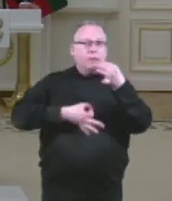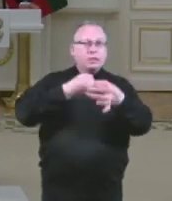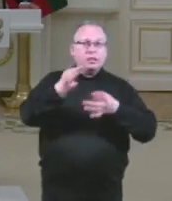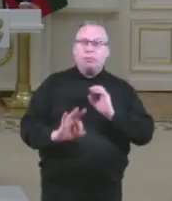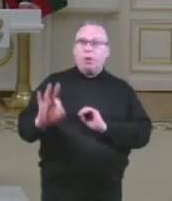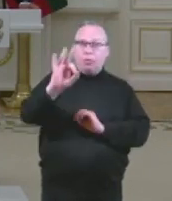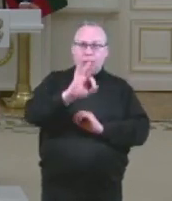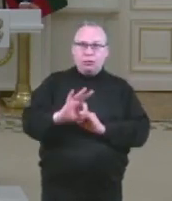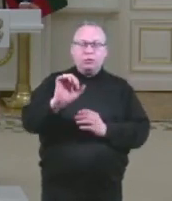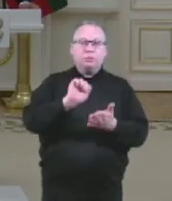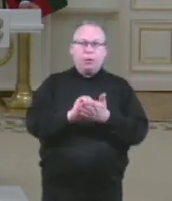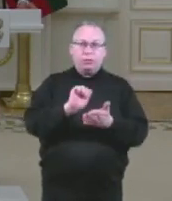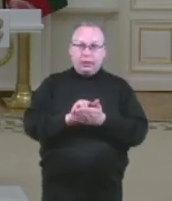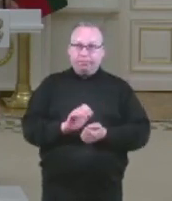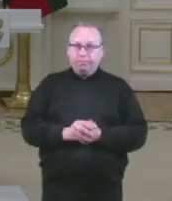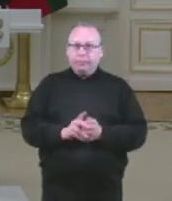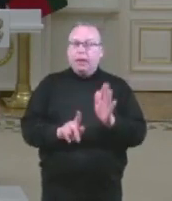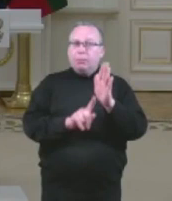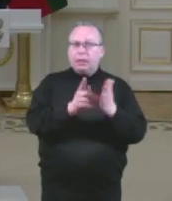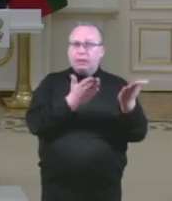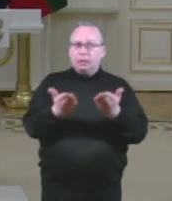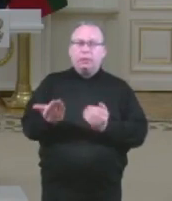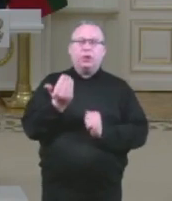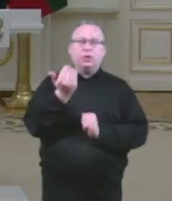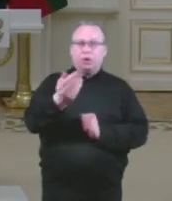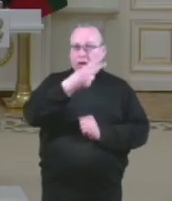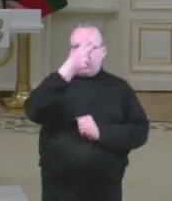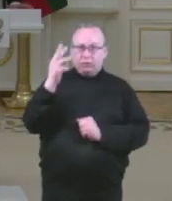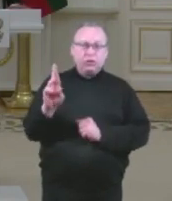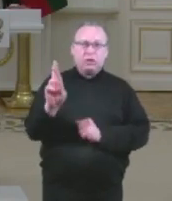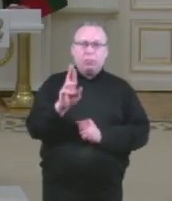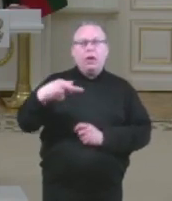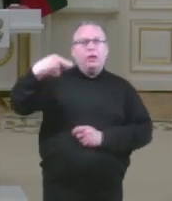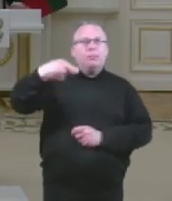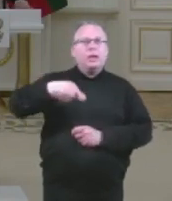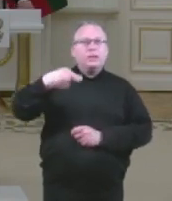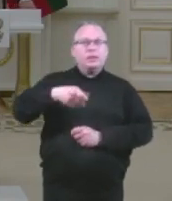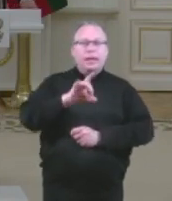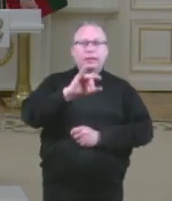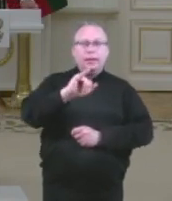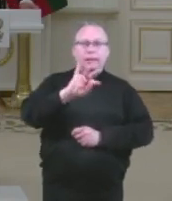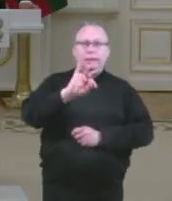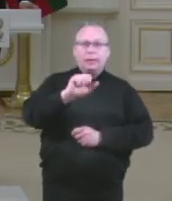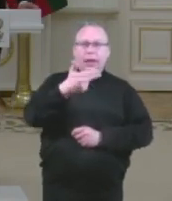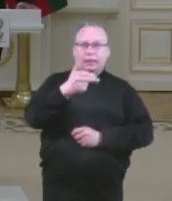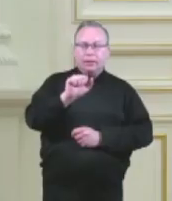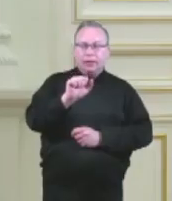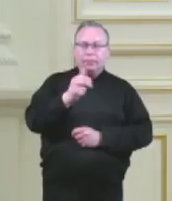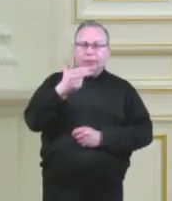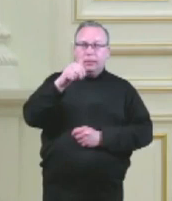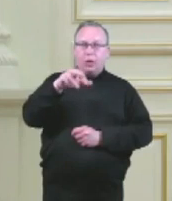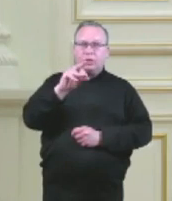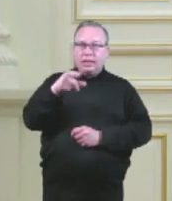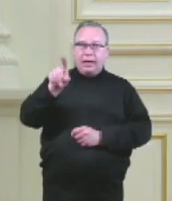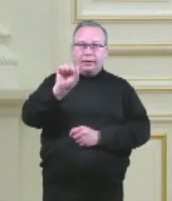pasisakymus žiniasklaidai. Pradėti kviečiu jo ekscelenciją Lietuvos Respublikos prezidentą Gitaną Nausėdą.